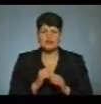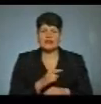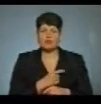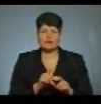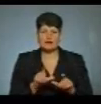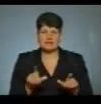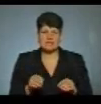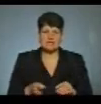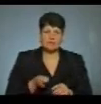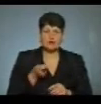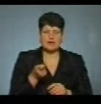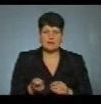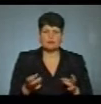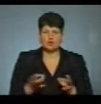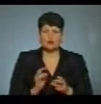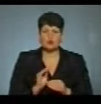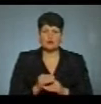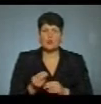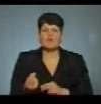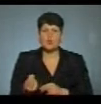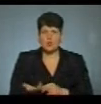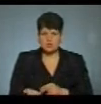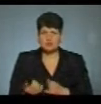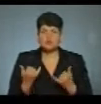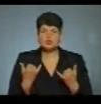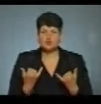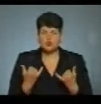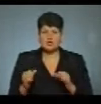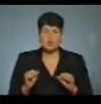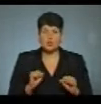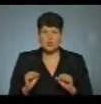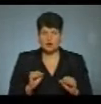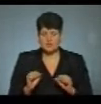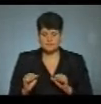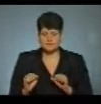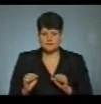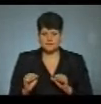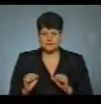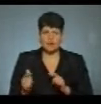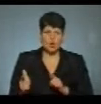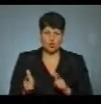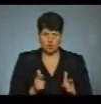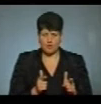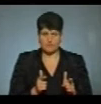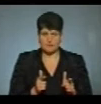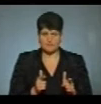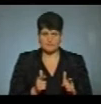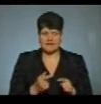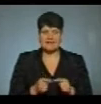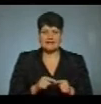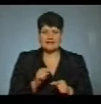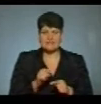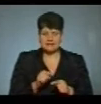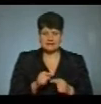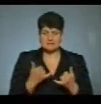подав потребу щодо додаткових коштів. Сьогодні уряд і готовий, це і